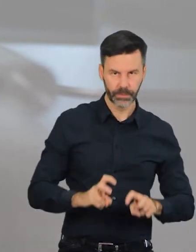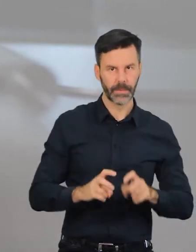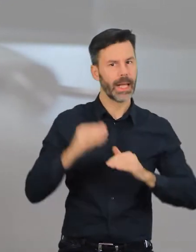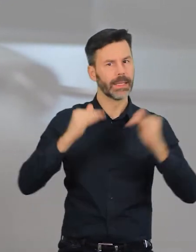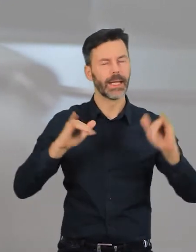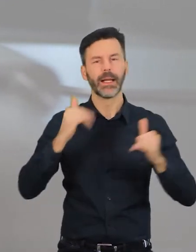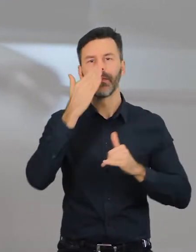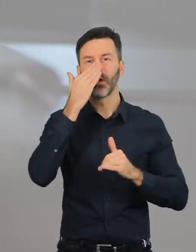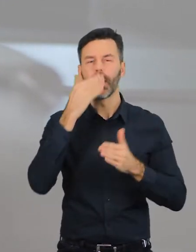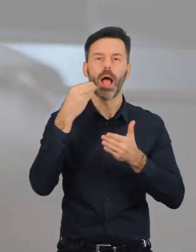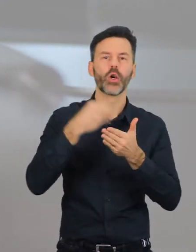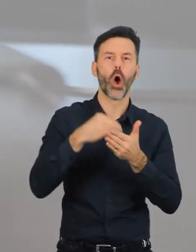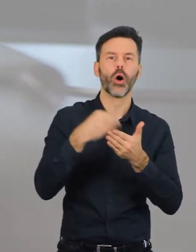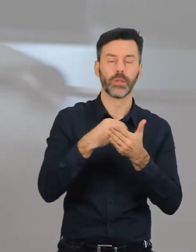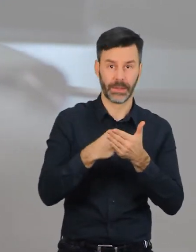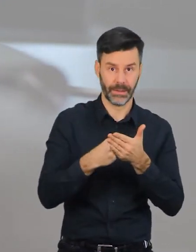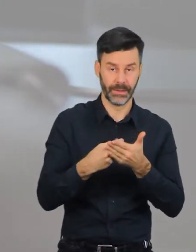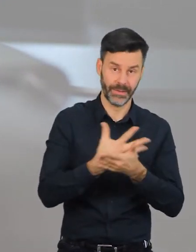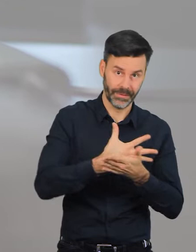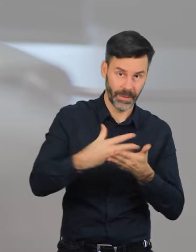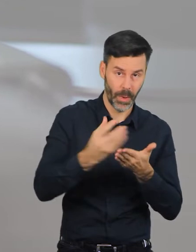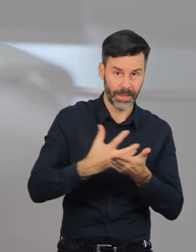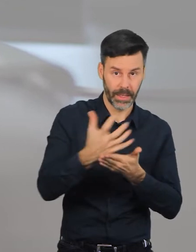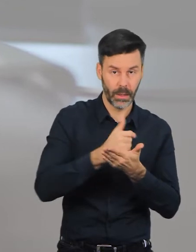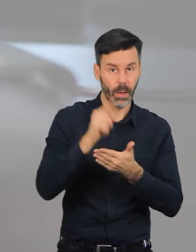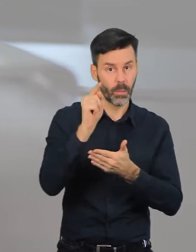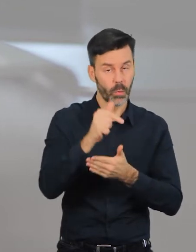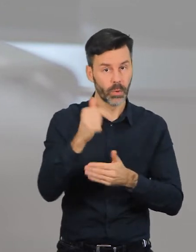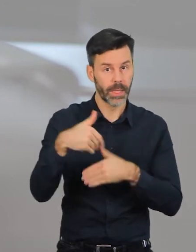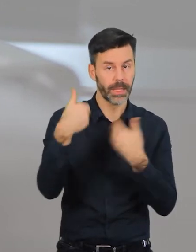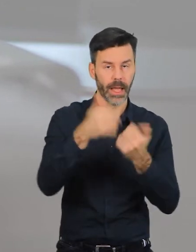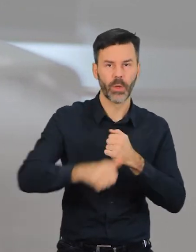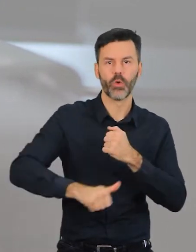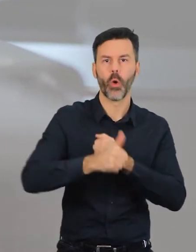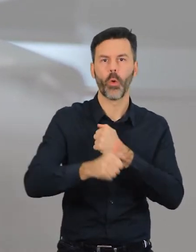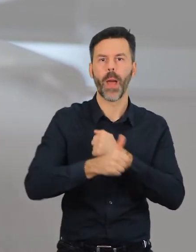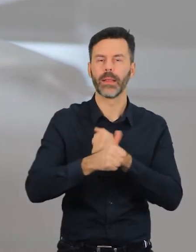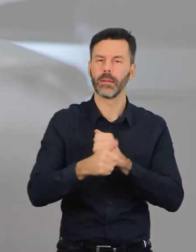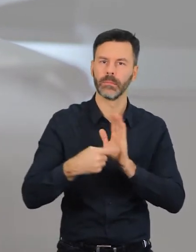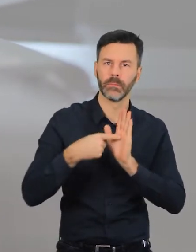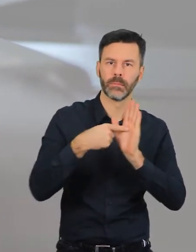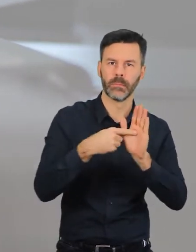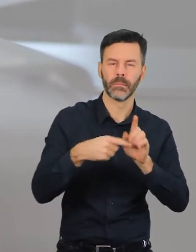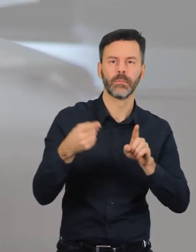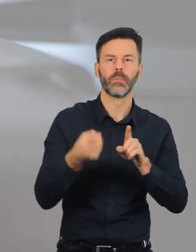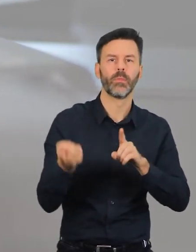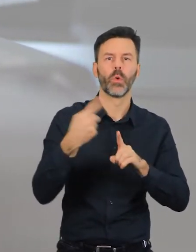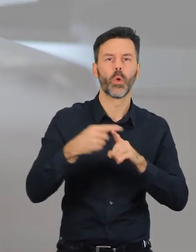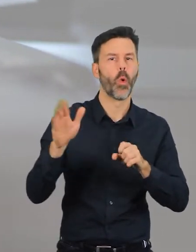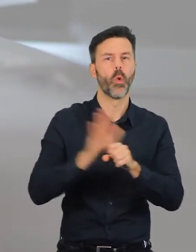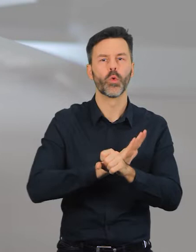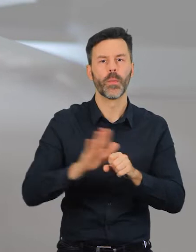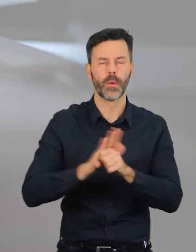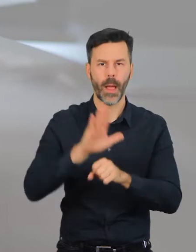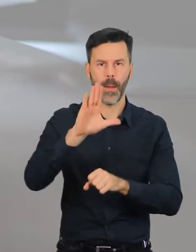wynagrodzeń, jesteście zobowiązani do przedłożenia odpowiednich dokumentów oraz do uzupełnienia modułu baza personelu